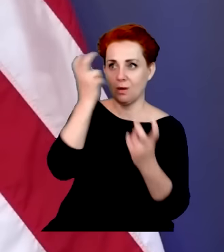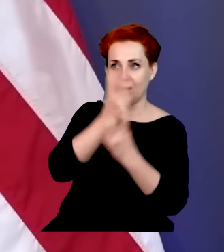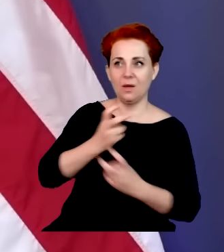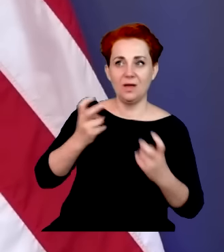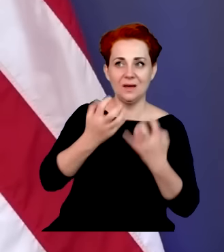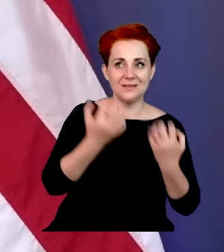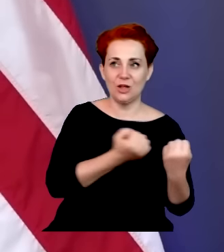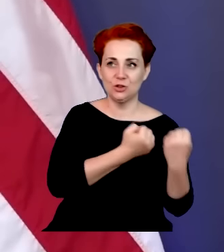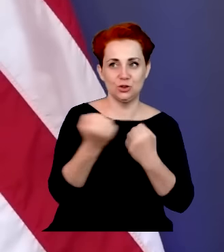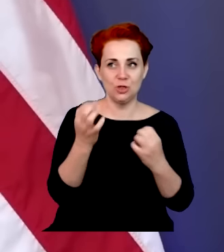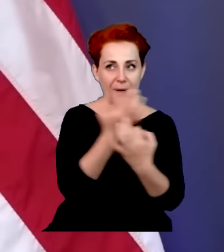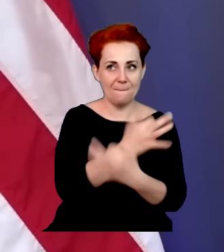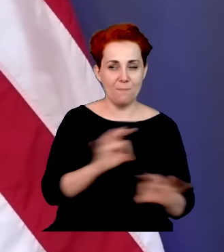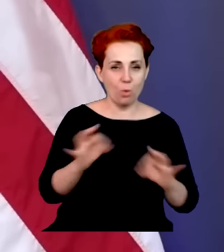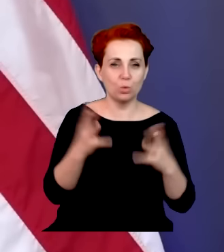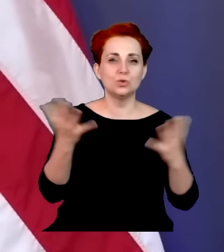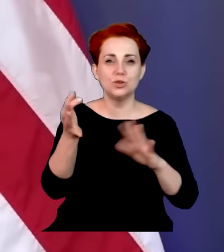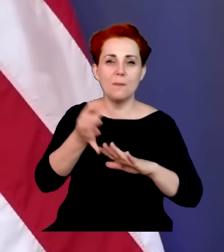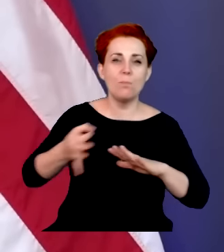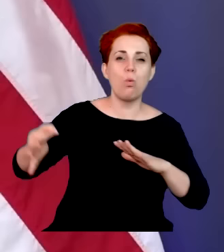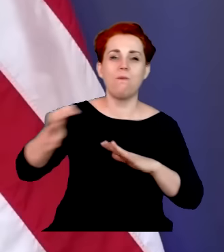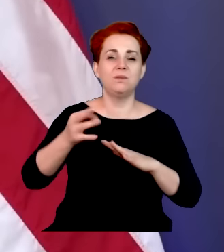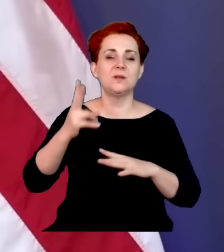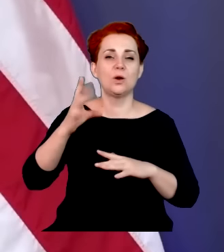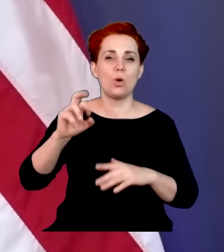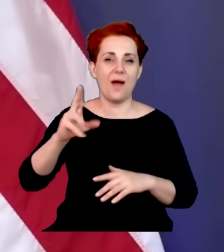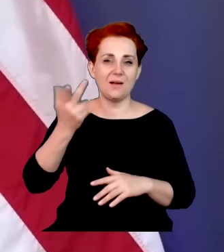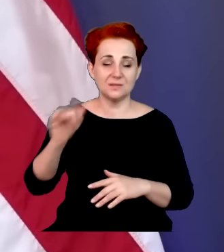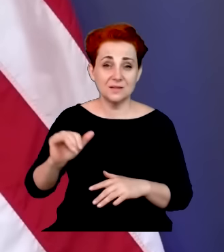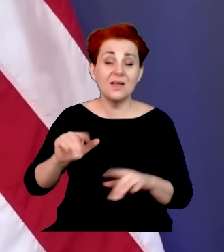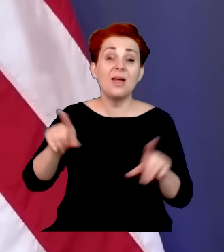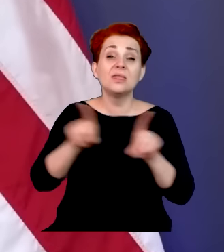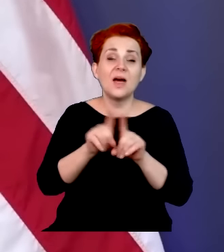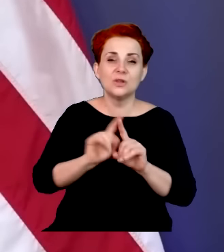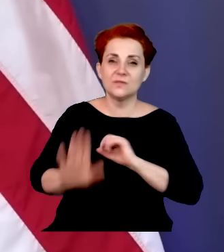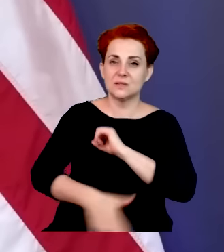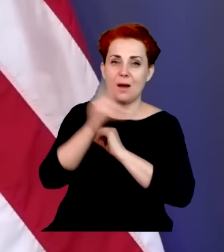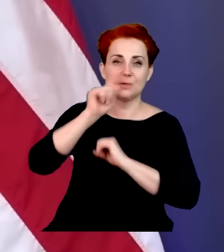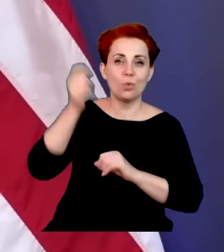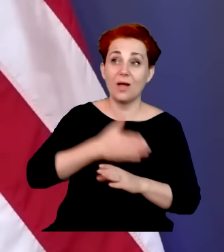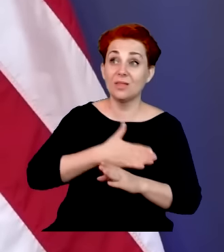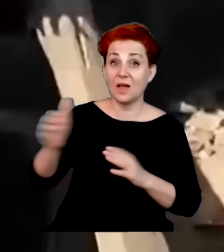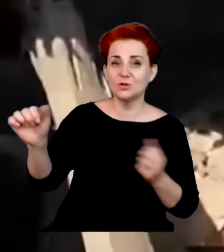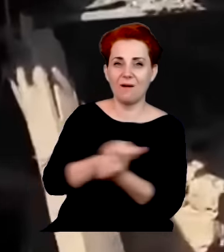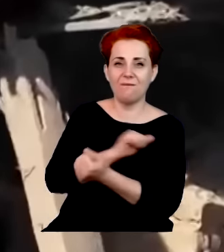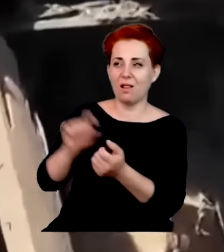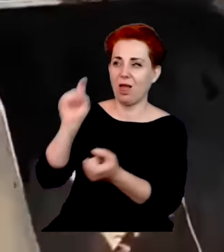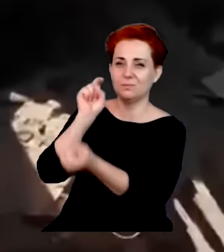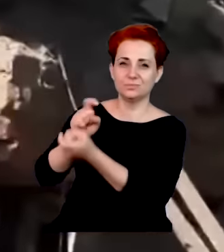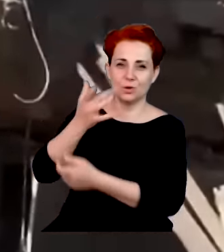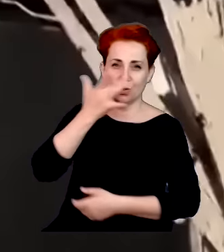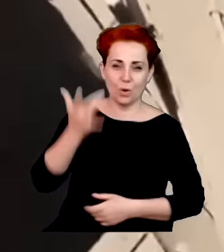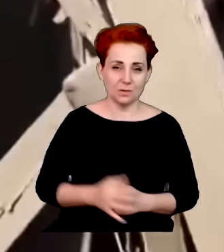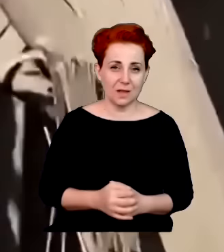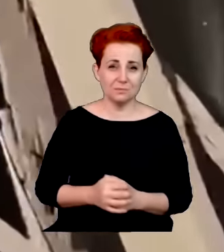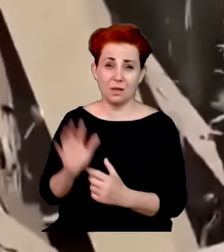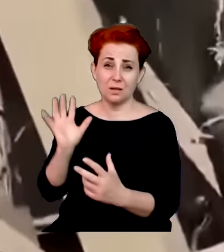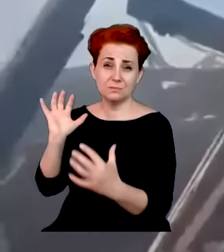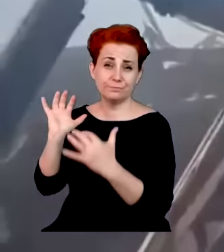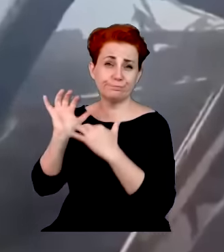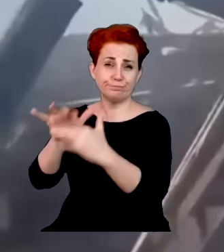i stabilności na Półwyspie Koreańskim, ale także wspieraniem narodu ukraińskiego w jego dalszej walce z rosyjską agresją. Agresją, która trwa